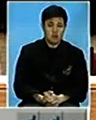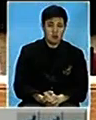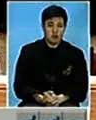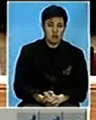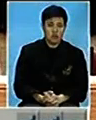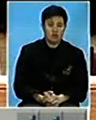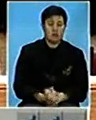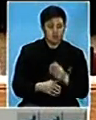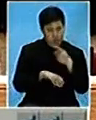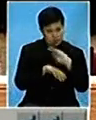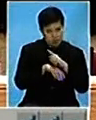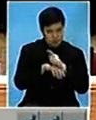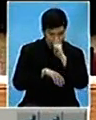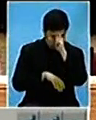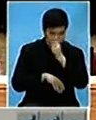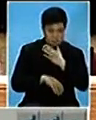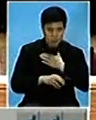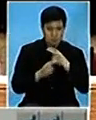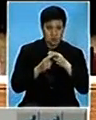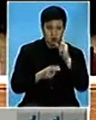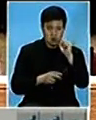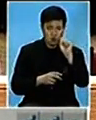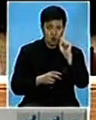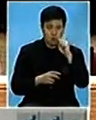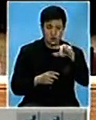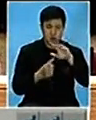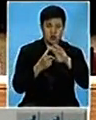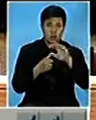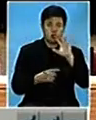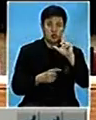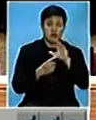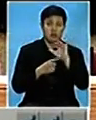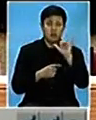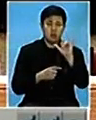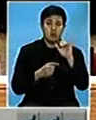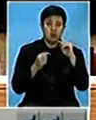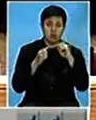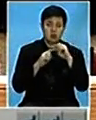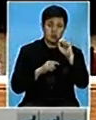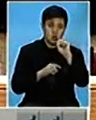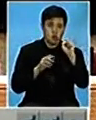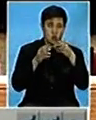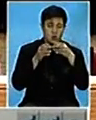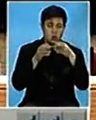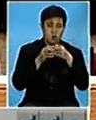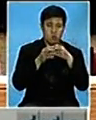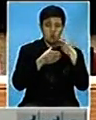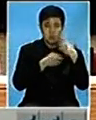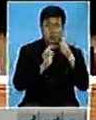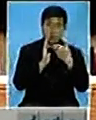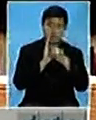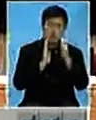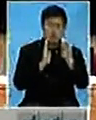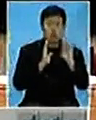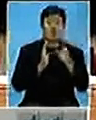ท่านประธานที่เคารพผมสุภชัยศรีล่าสมาชิกสภาผู้แทนราษฎรอุบลราชธานีพรรคประชาธิปัตย์ท่